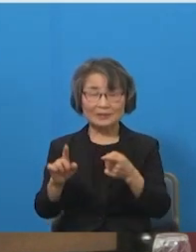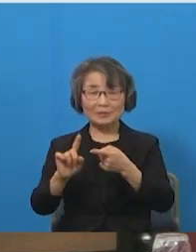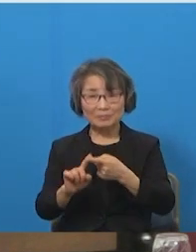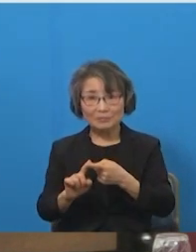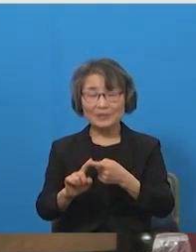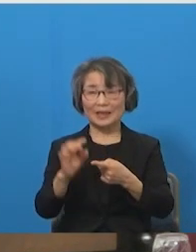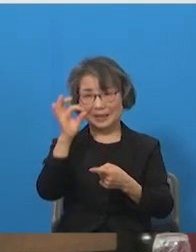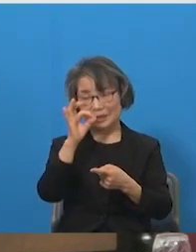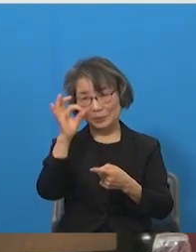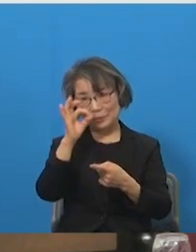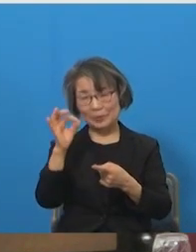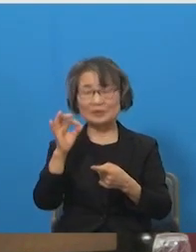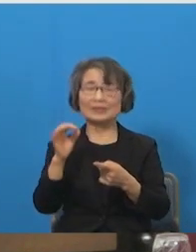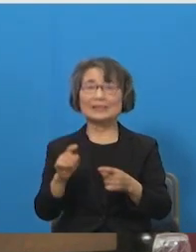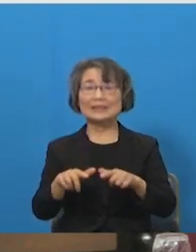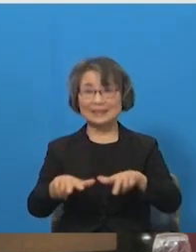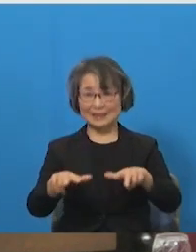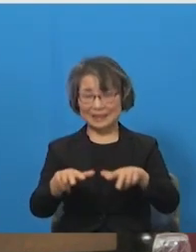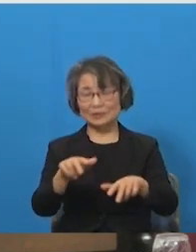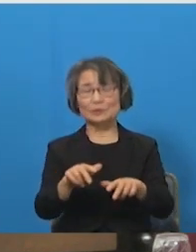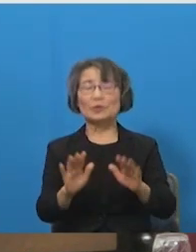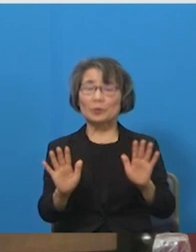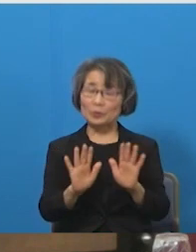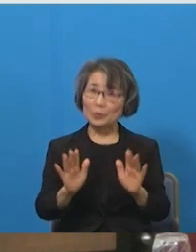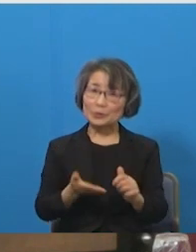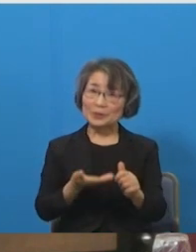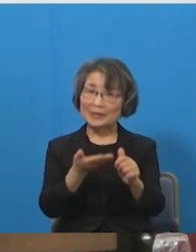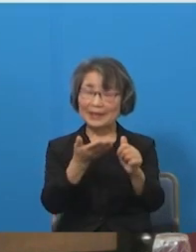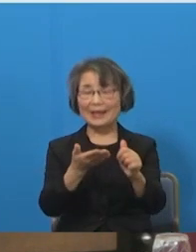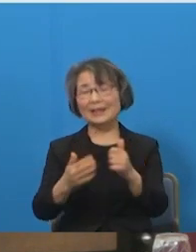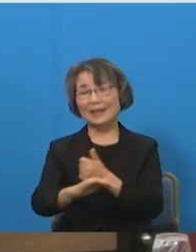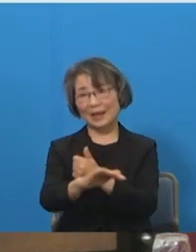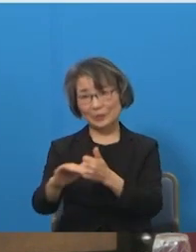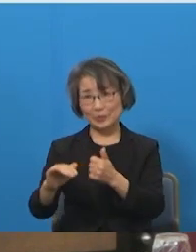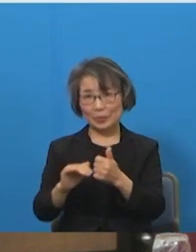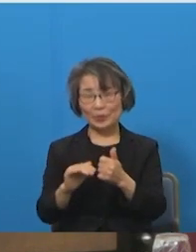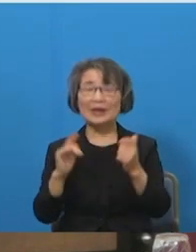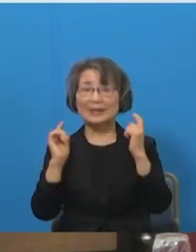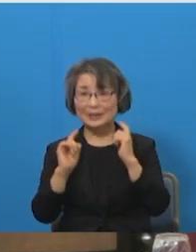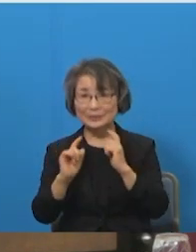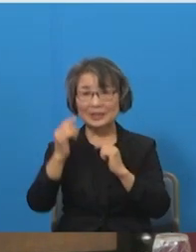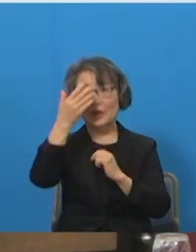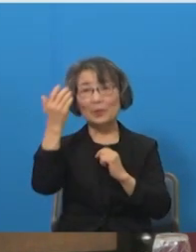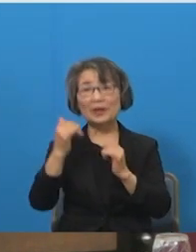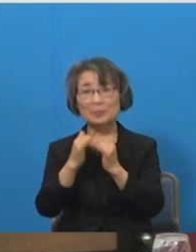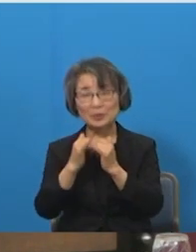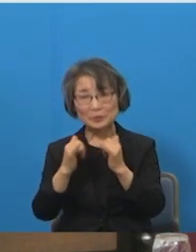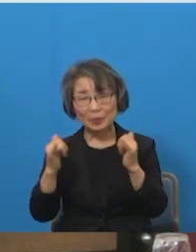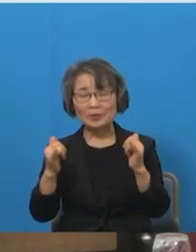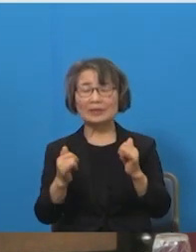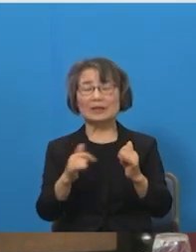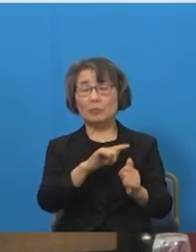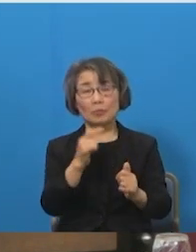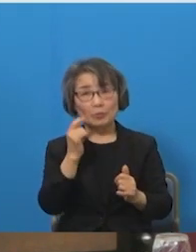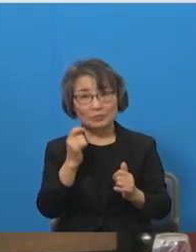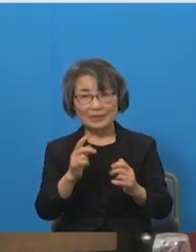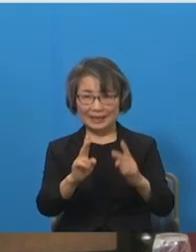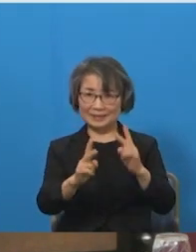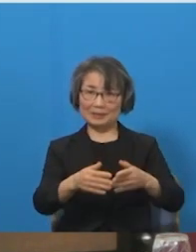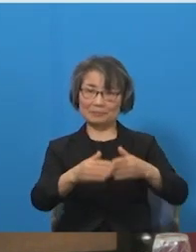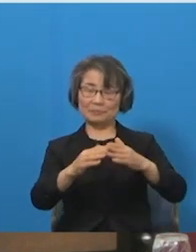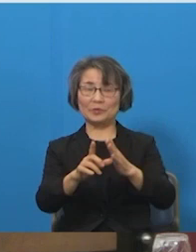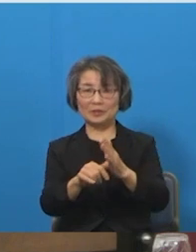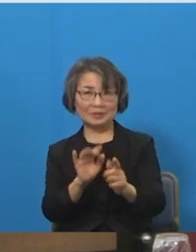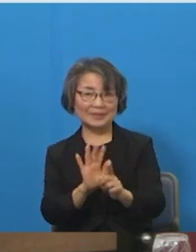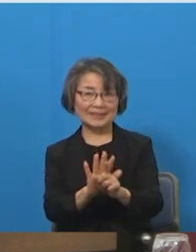らしやすさを守りつつ、子育て環境の充実、学生若者の起業支援や企業立地促進などに